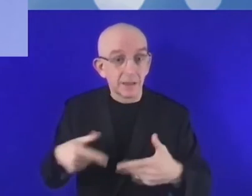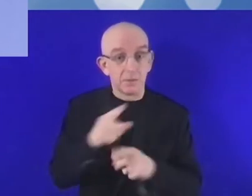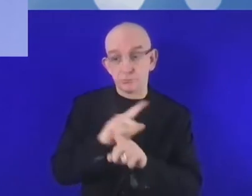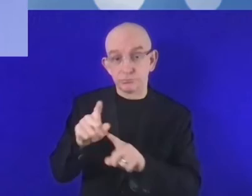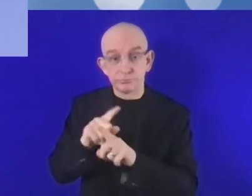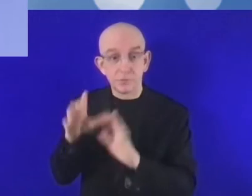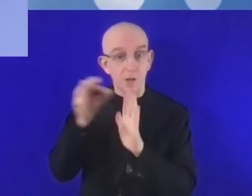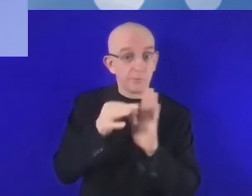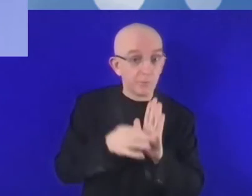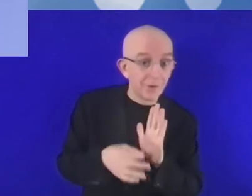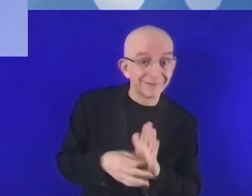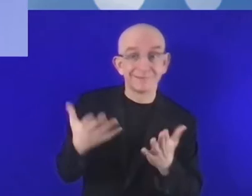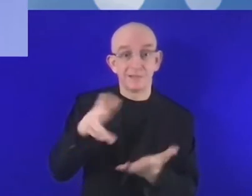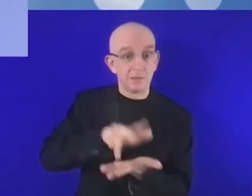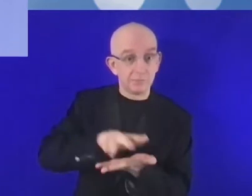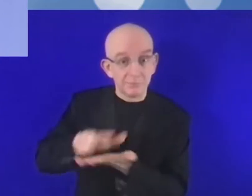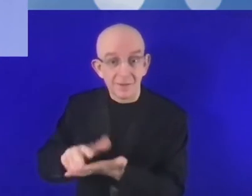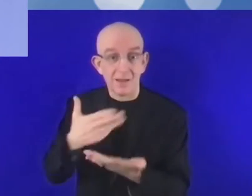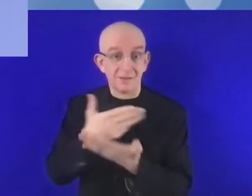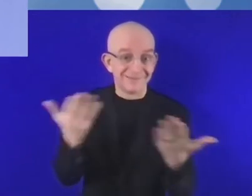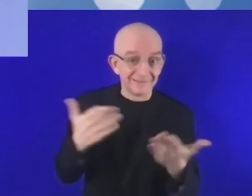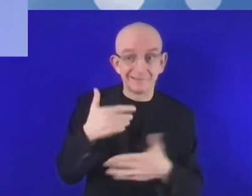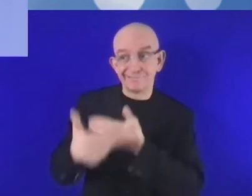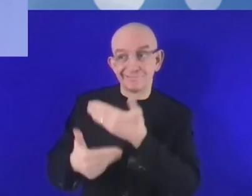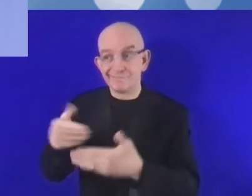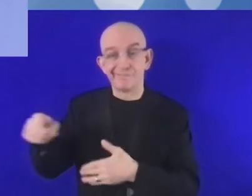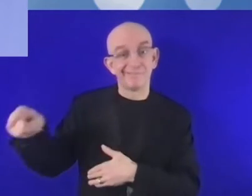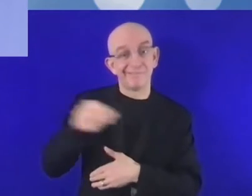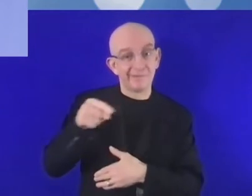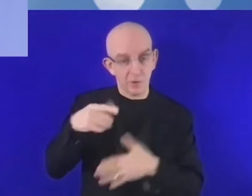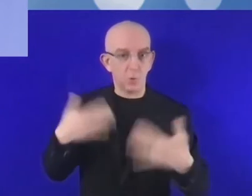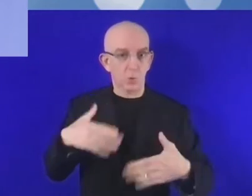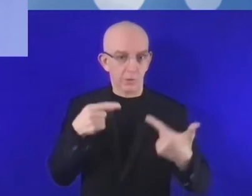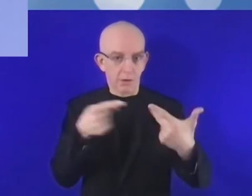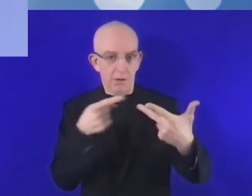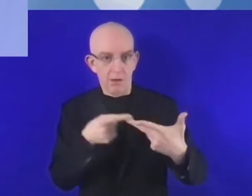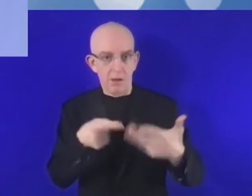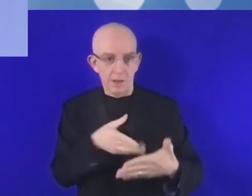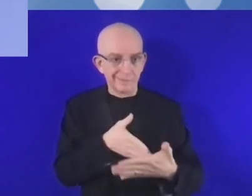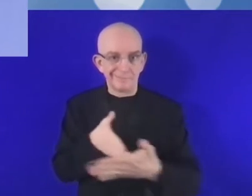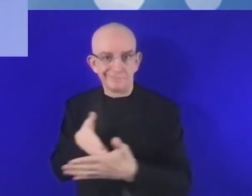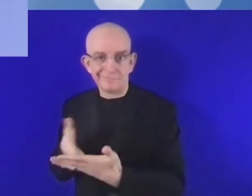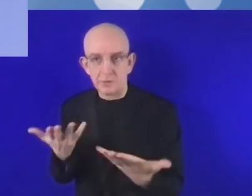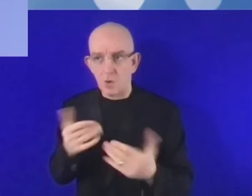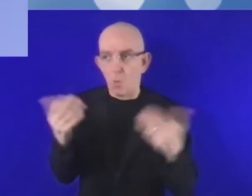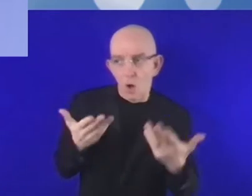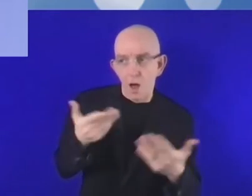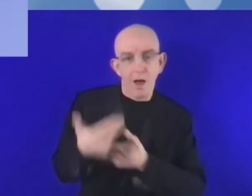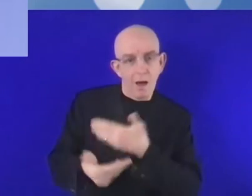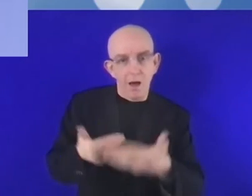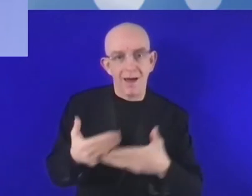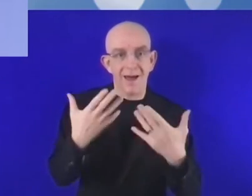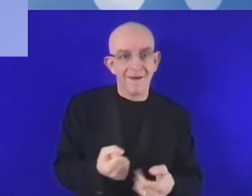цифровой экосистемы. Здесь нам нужен критический подход со стороны важнейших